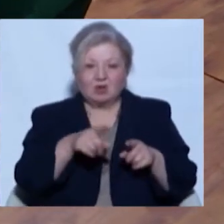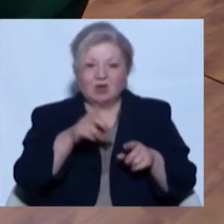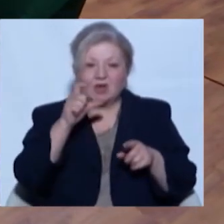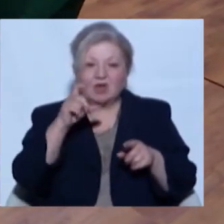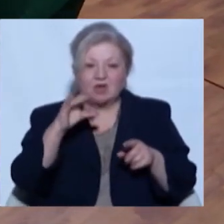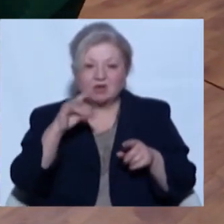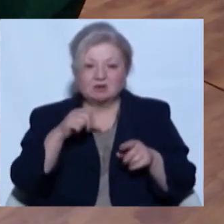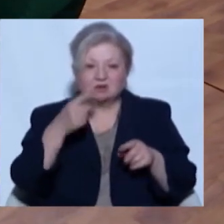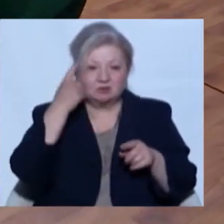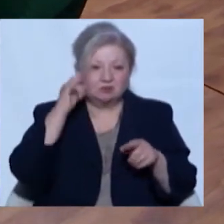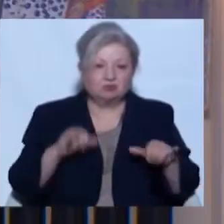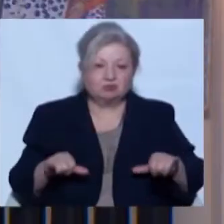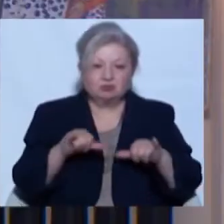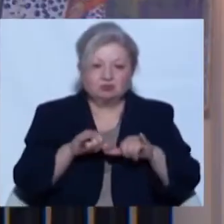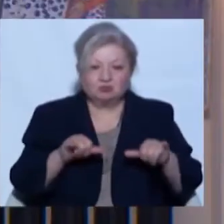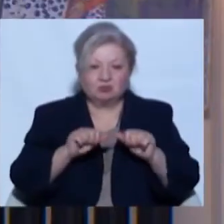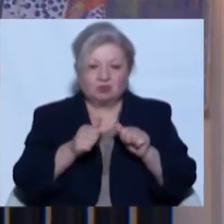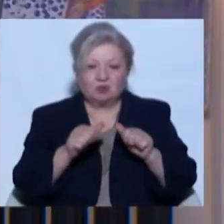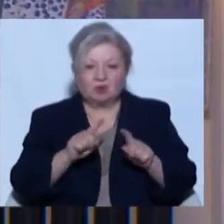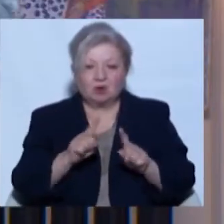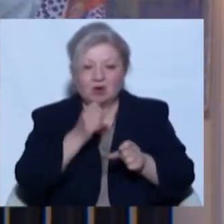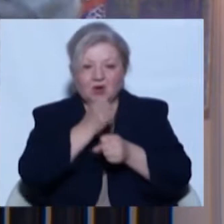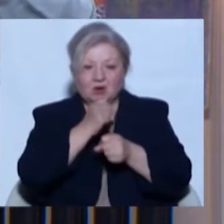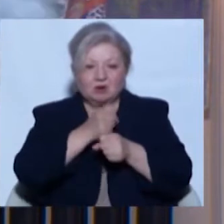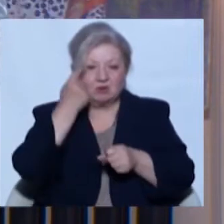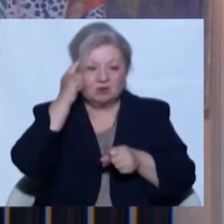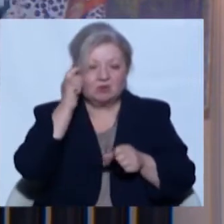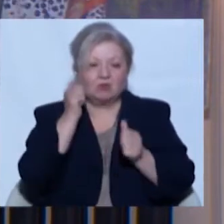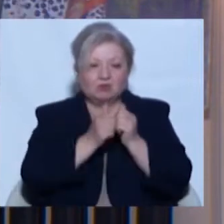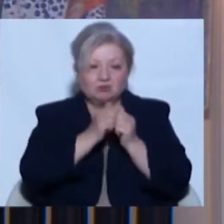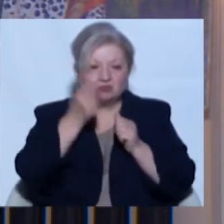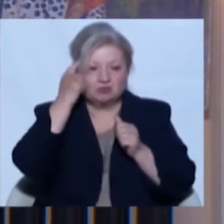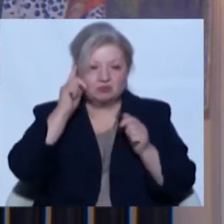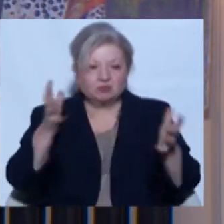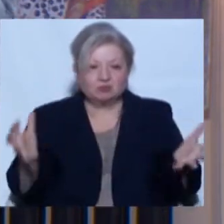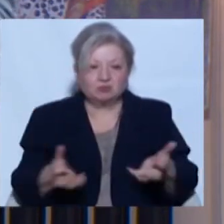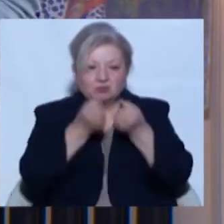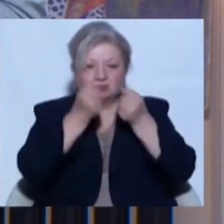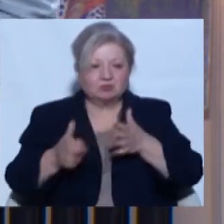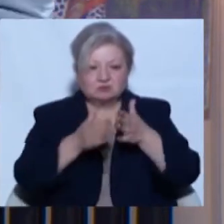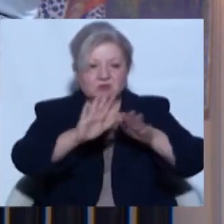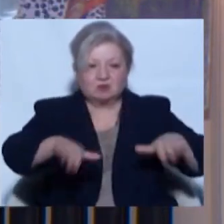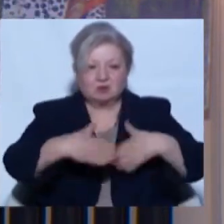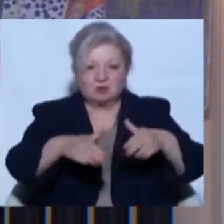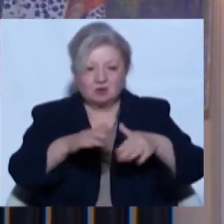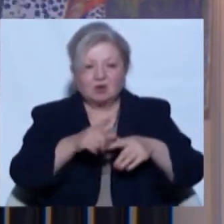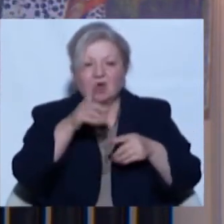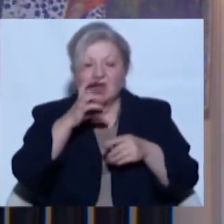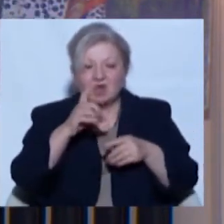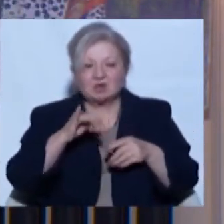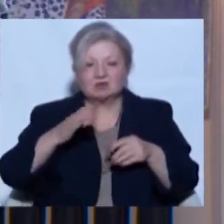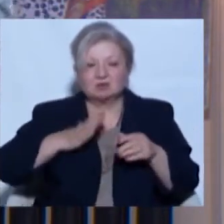ის ყოველთვის ცდილობს, რომ რამენაირად დაალაგოს სიტუაცია და გადარჩეს ამას, მაგრამ გადარჩენის გზა არ არის და ერეკლე